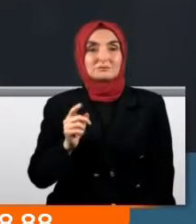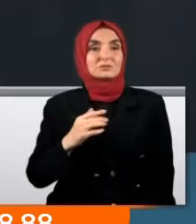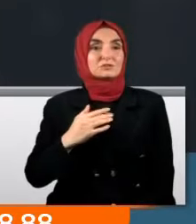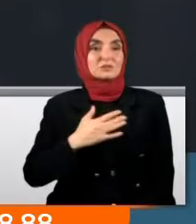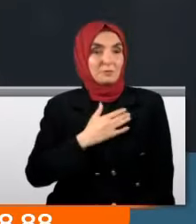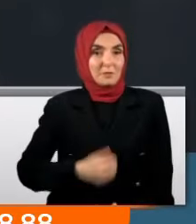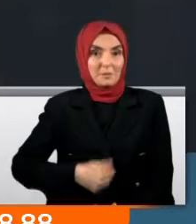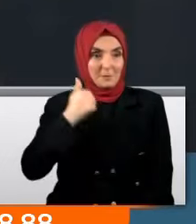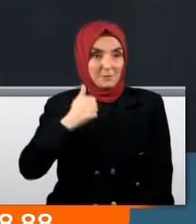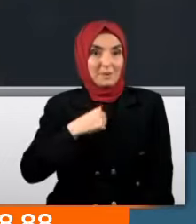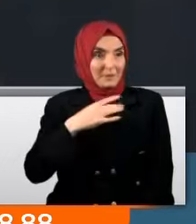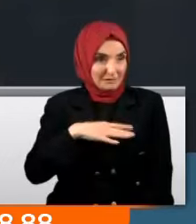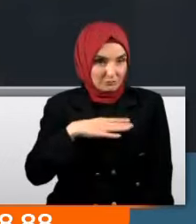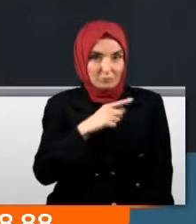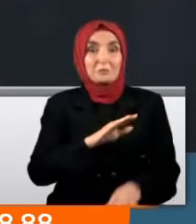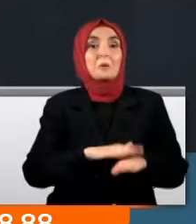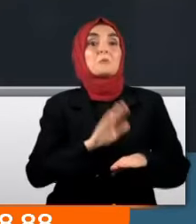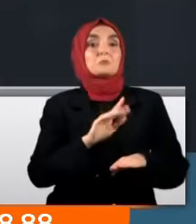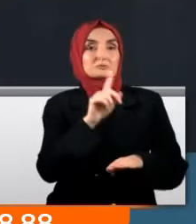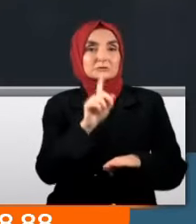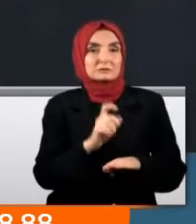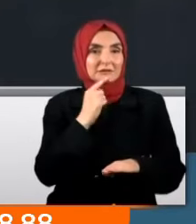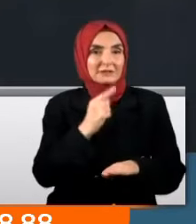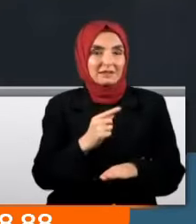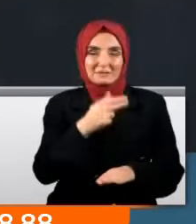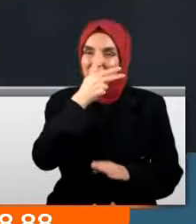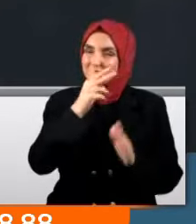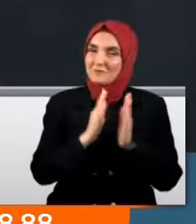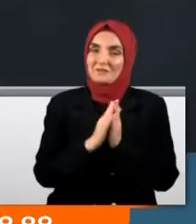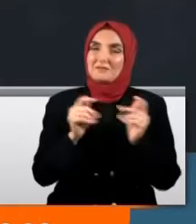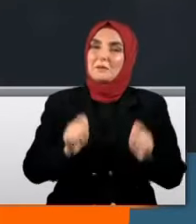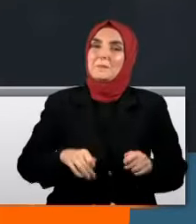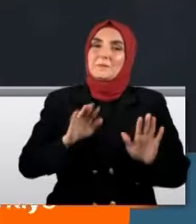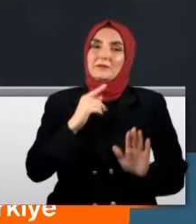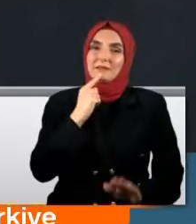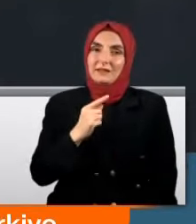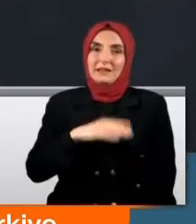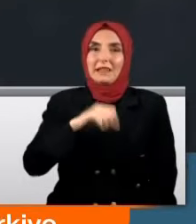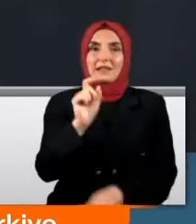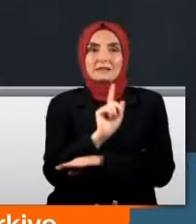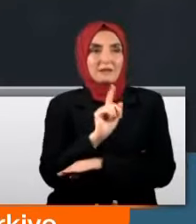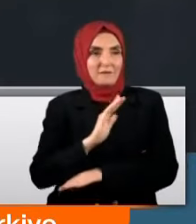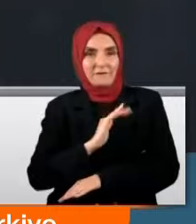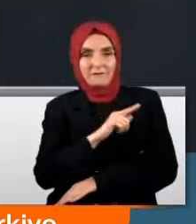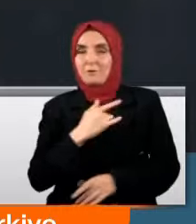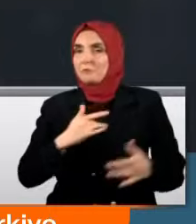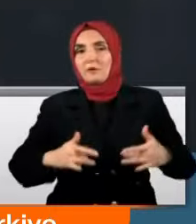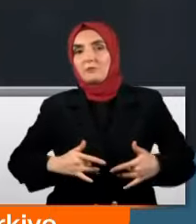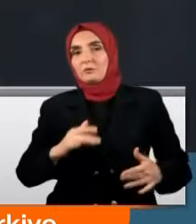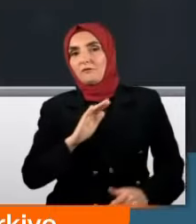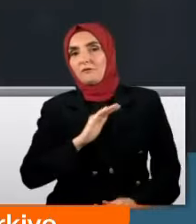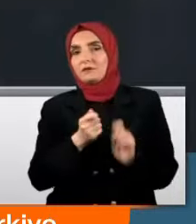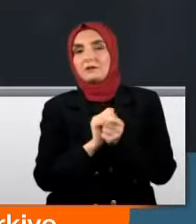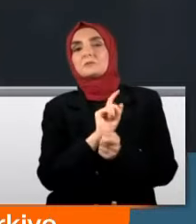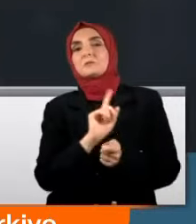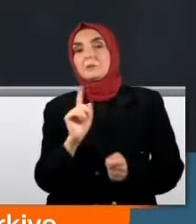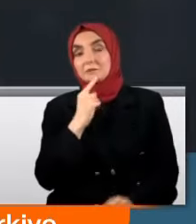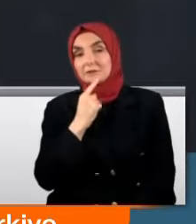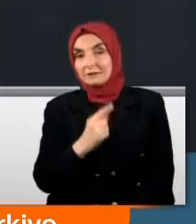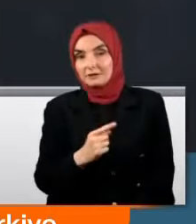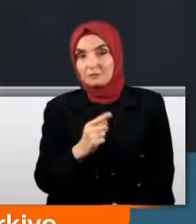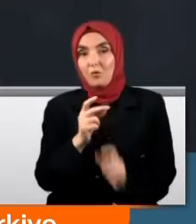musunuz diye sordu. Tugay da maalesef yapamıyorum, mevcut genel sekreterden çok memnunum karşılığını verdi. Bunun üzerine Özgür